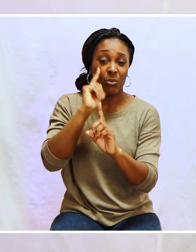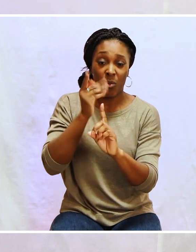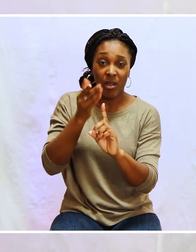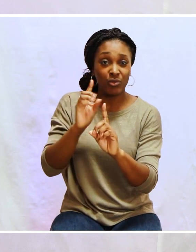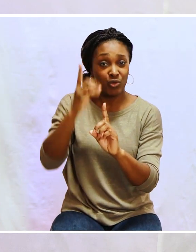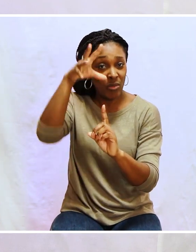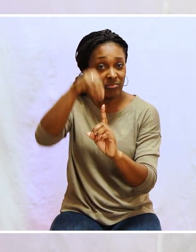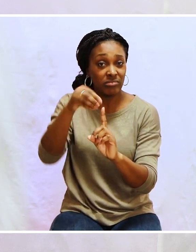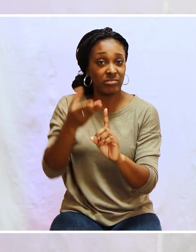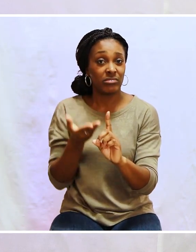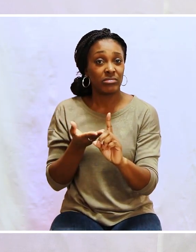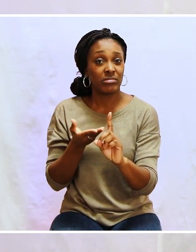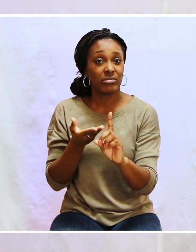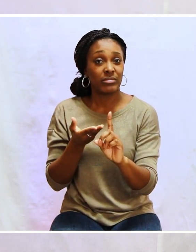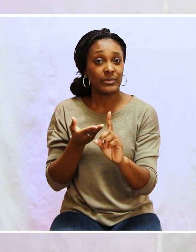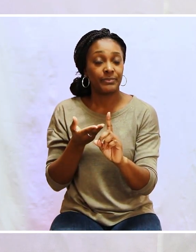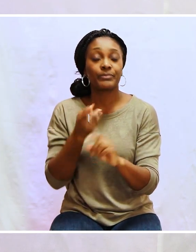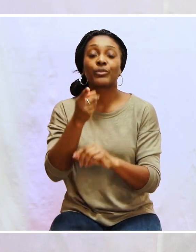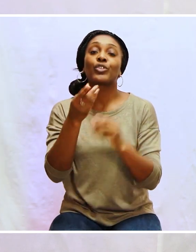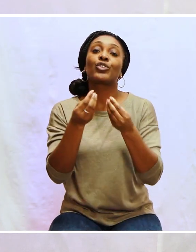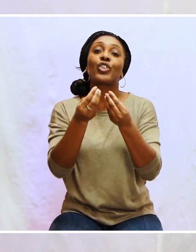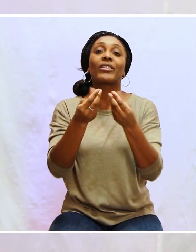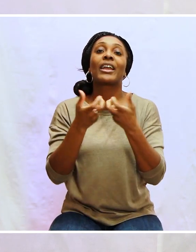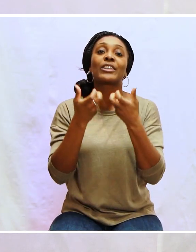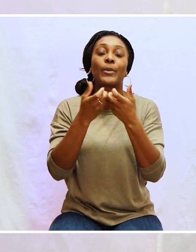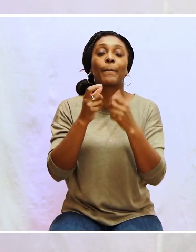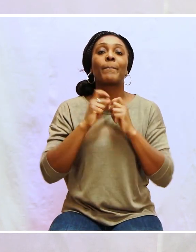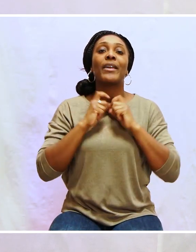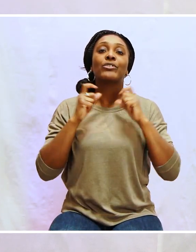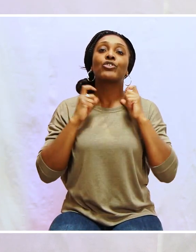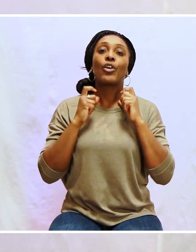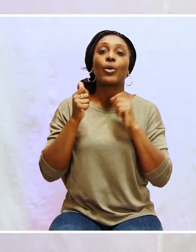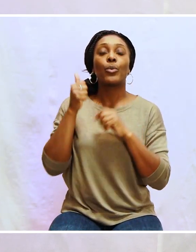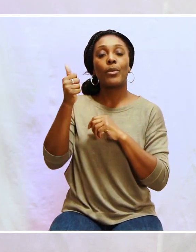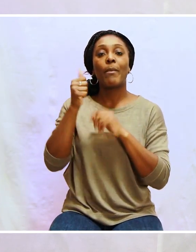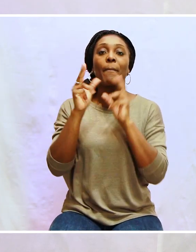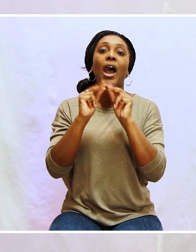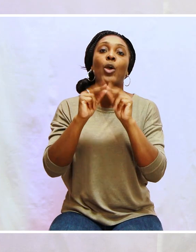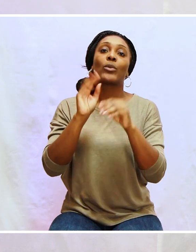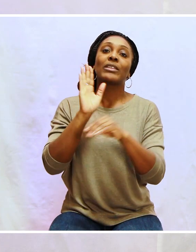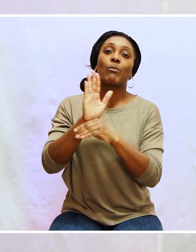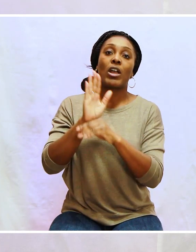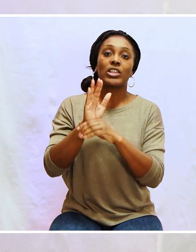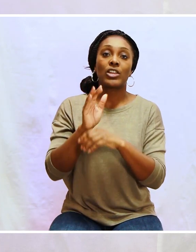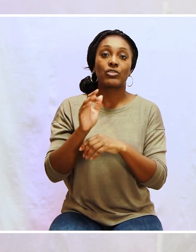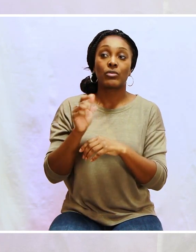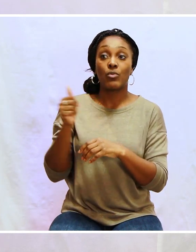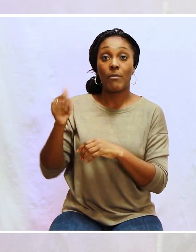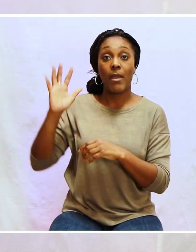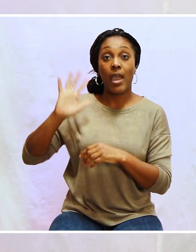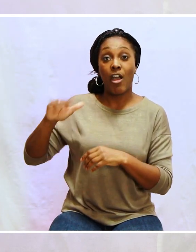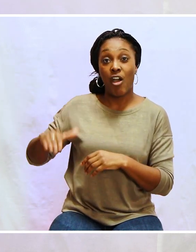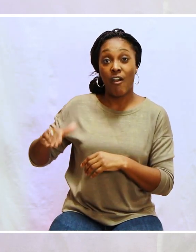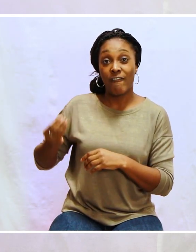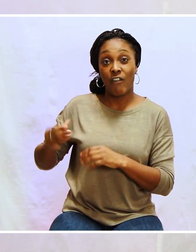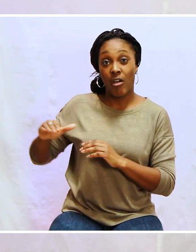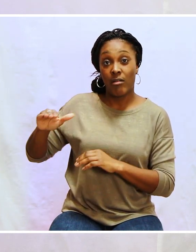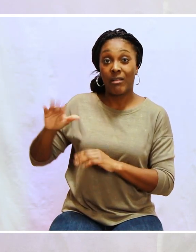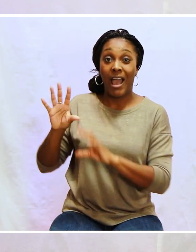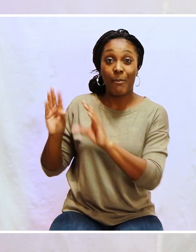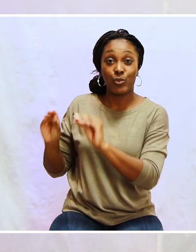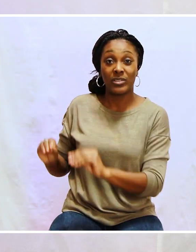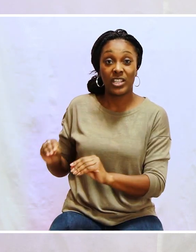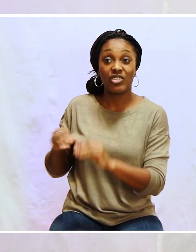J'aimerais juste te donner cet exemple d'un pasteur qui racontait son témoignage, qui a été abusé quand il était enfant dans une école eh